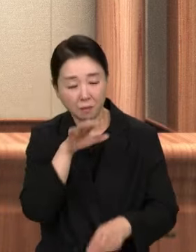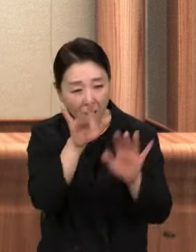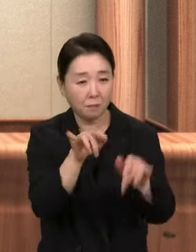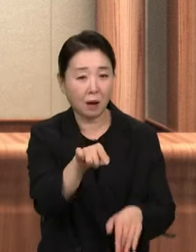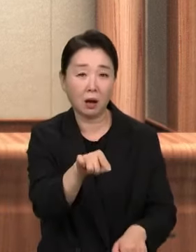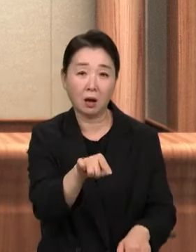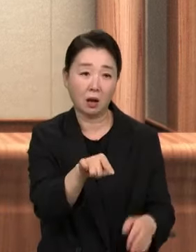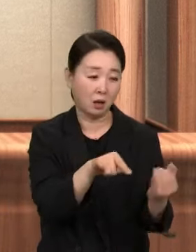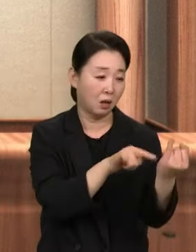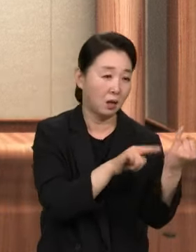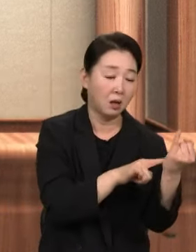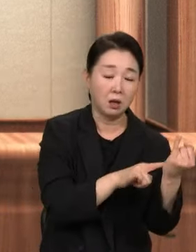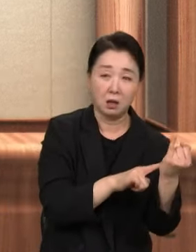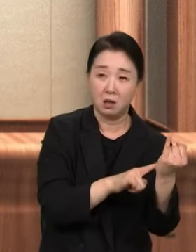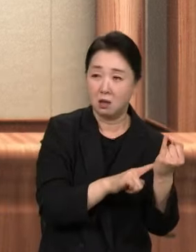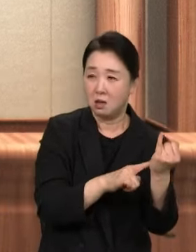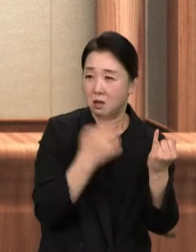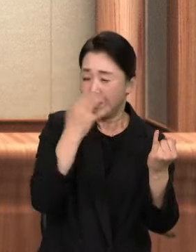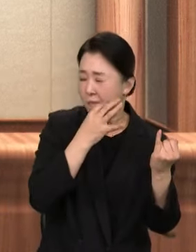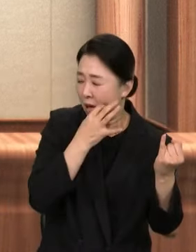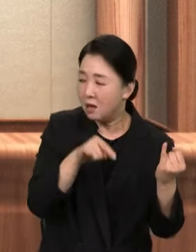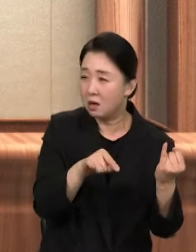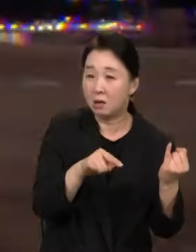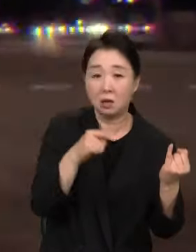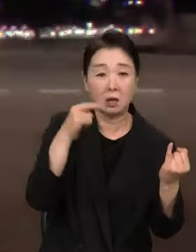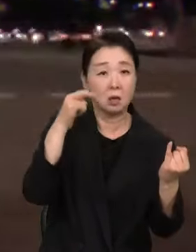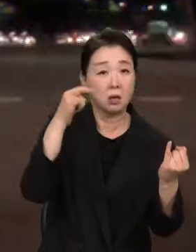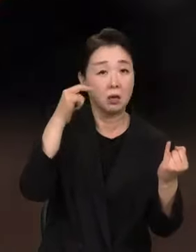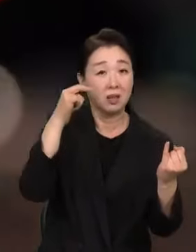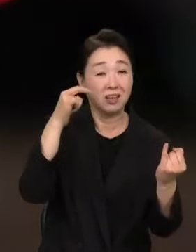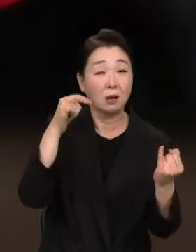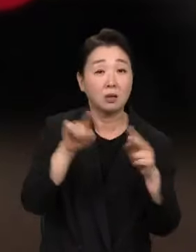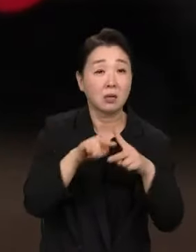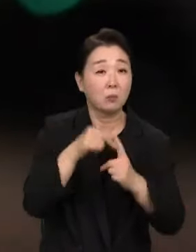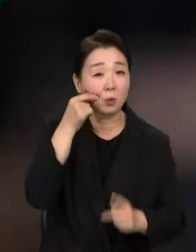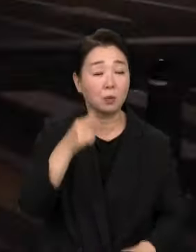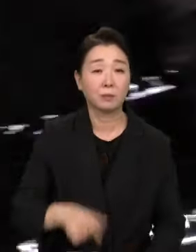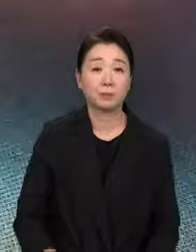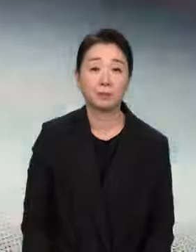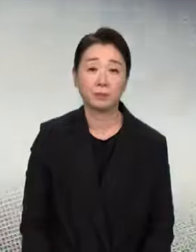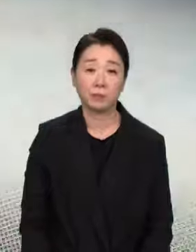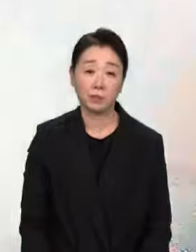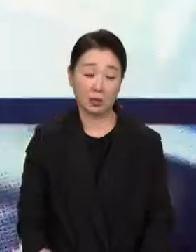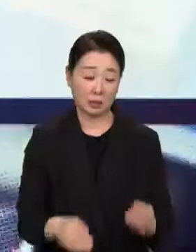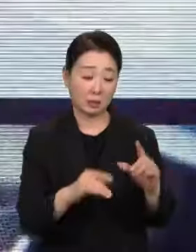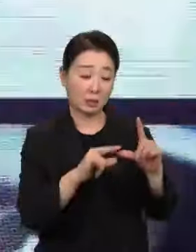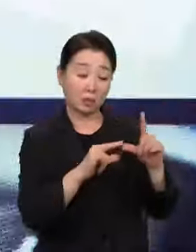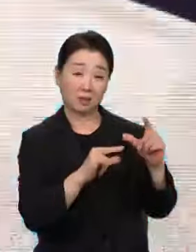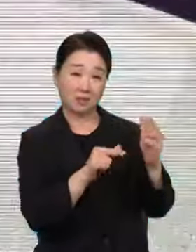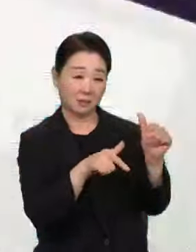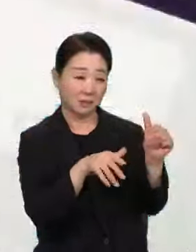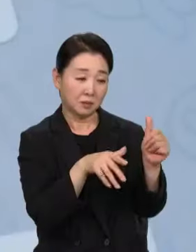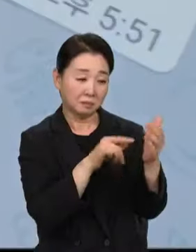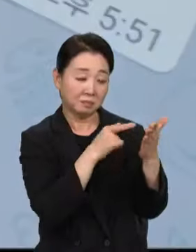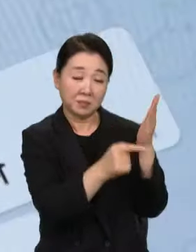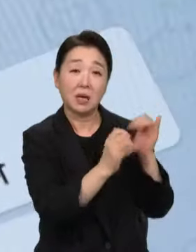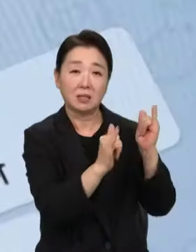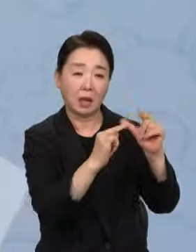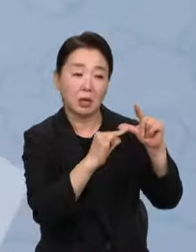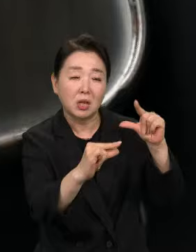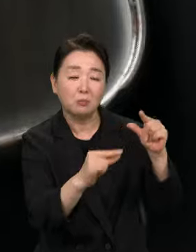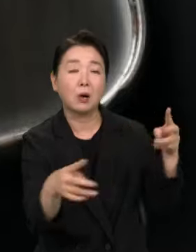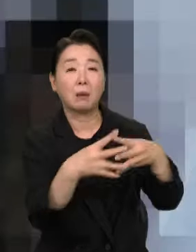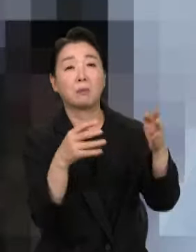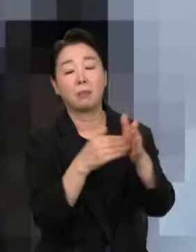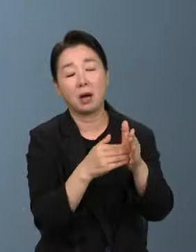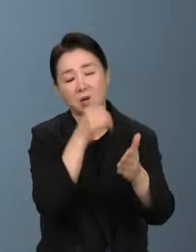성적 굴욕감을 헤아릴 수 없다고 지적했습니다 일부 피해자와 합의를 했지만 알려지지 않은 피해자가 있다며 죄질이